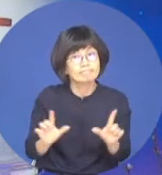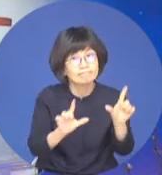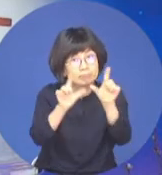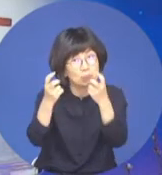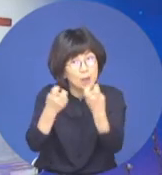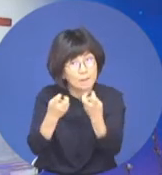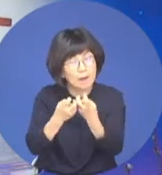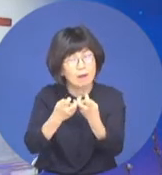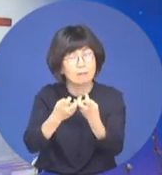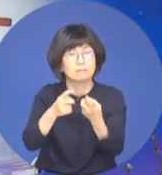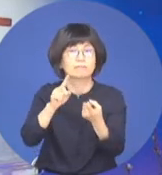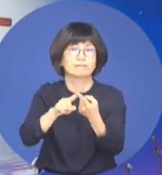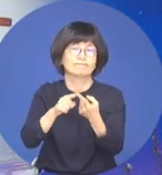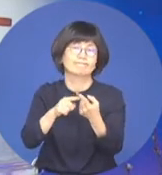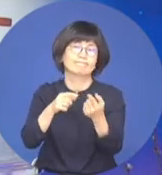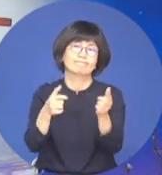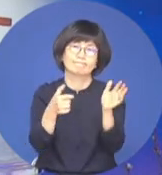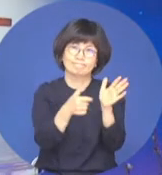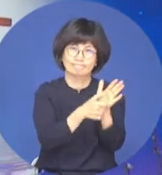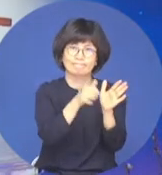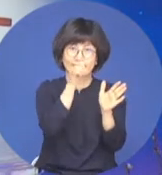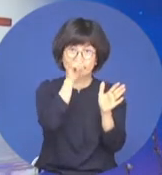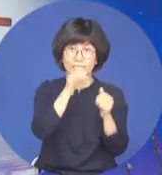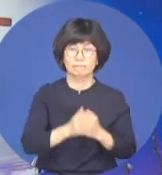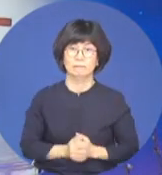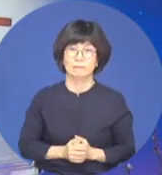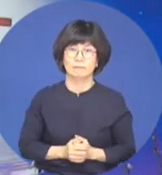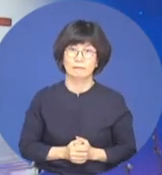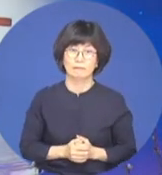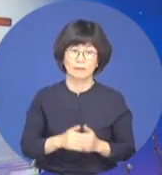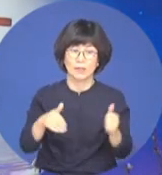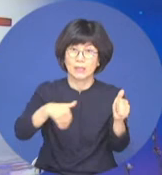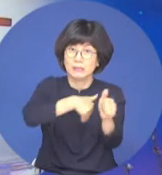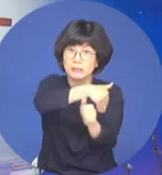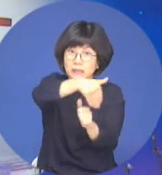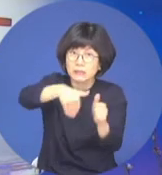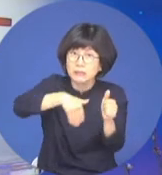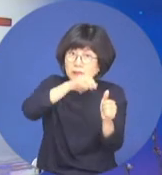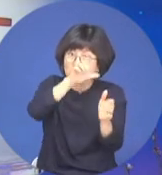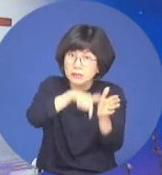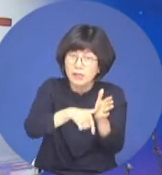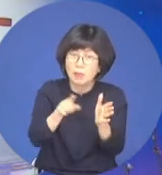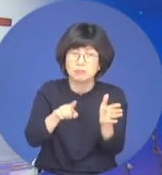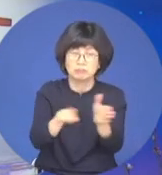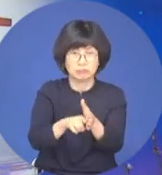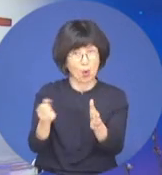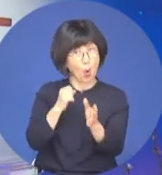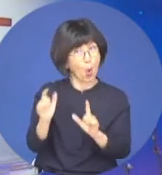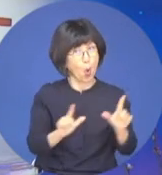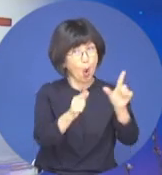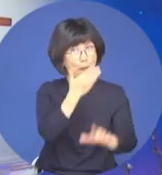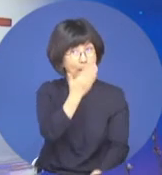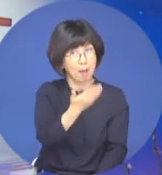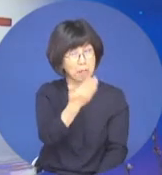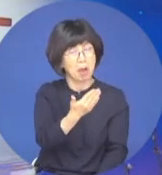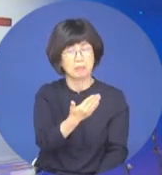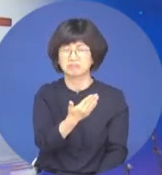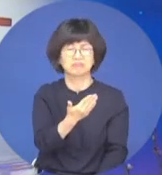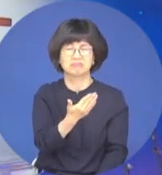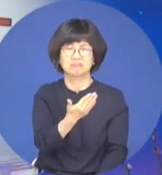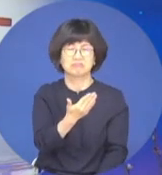보여주는 것입니다. 그 시대는요 믿음으로 살기 좋은 시대가 아니에요. 믿음을 지키고 사는 시대도